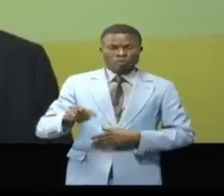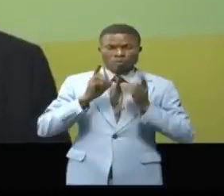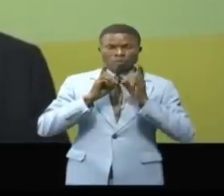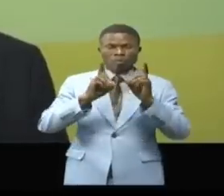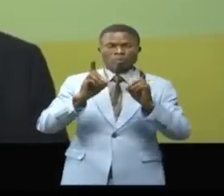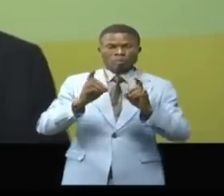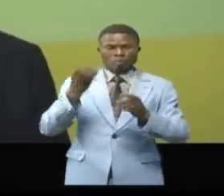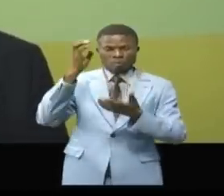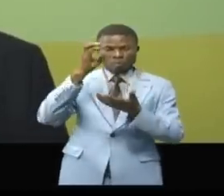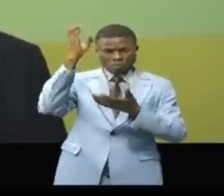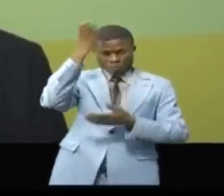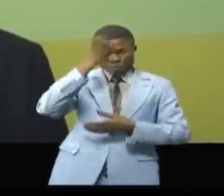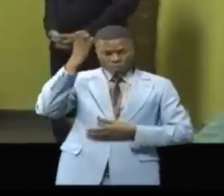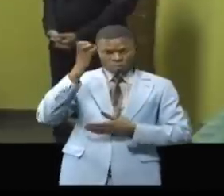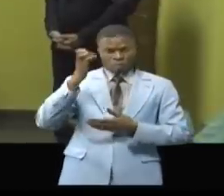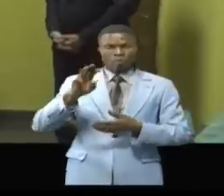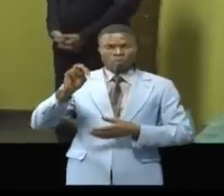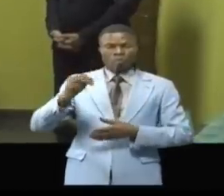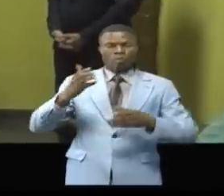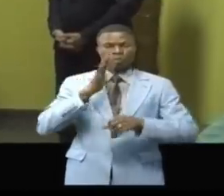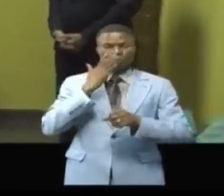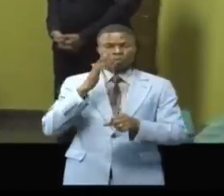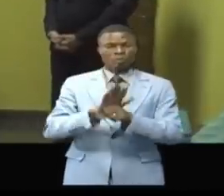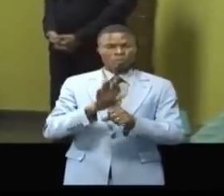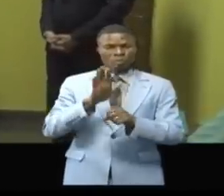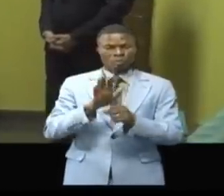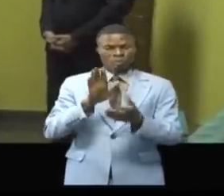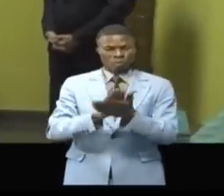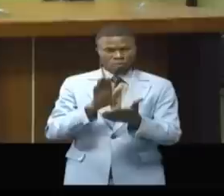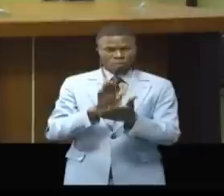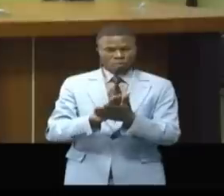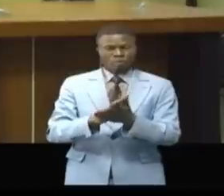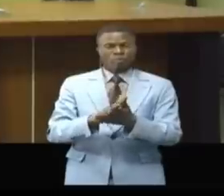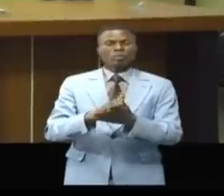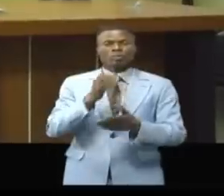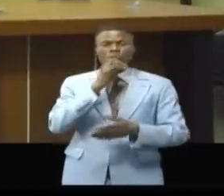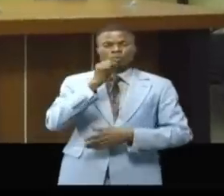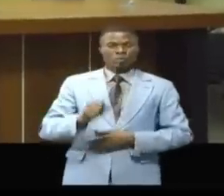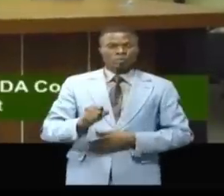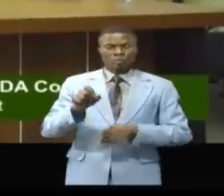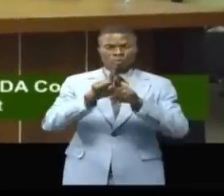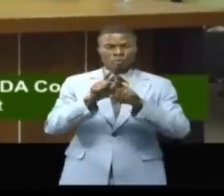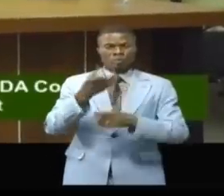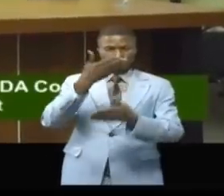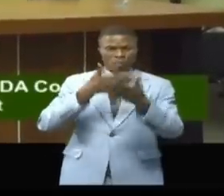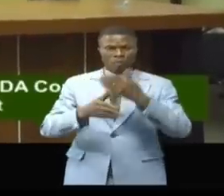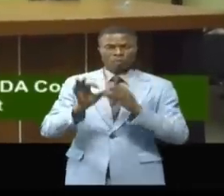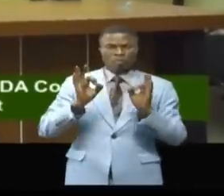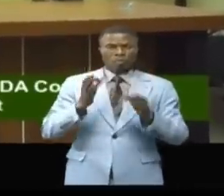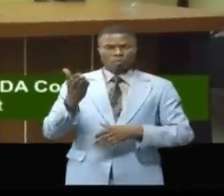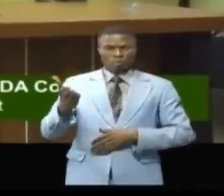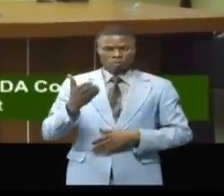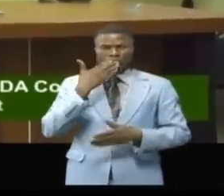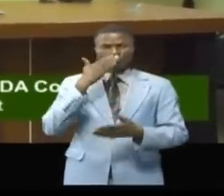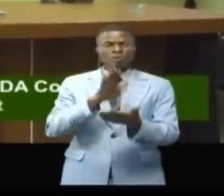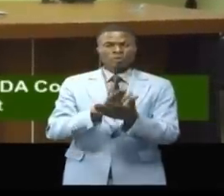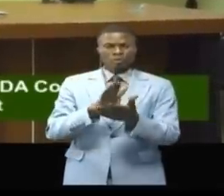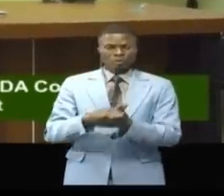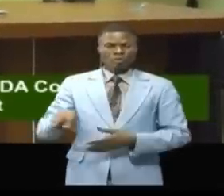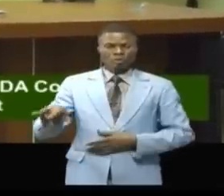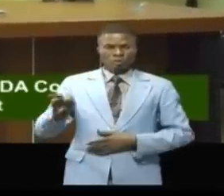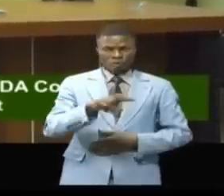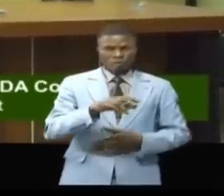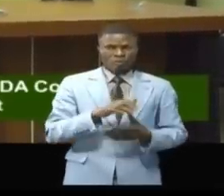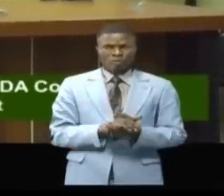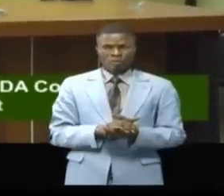le général-major Mabiala a félicité le heureux promu en grade du général et son successeur. Pour commencer, je présente mes félicitations à